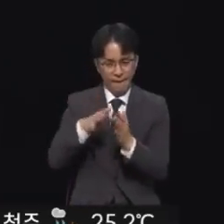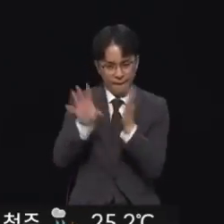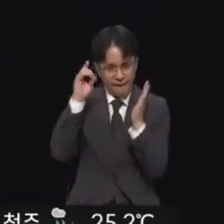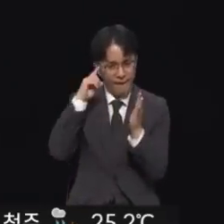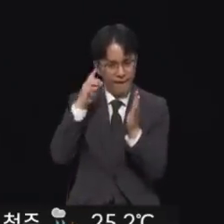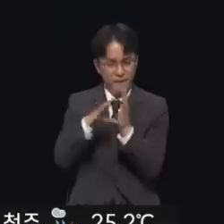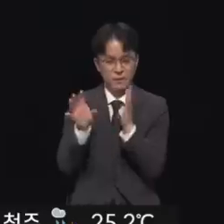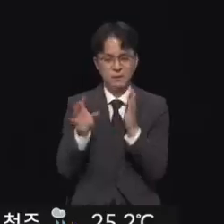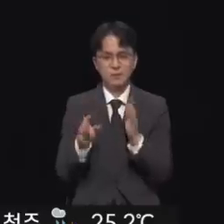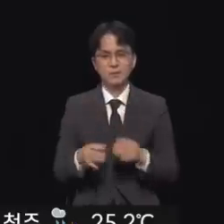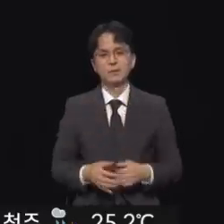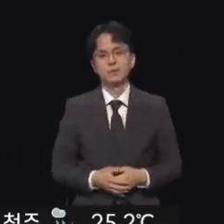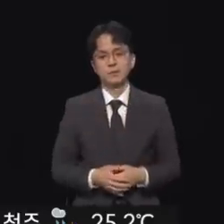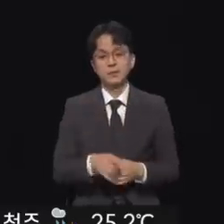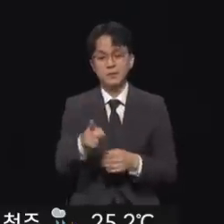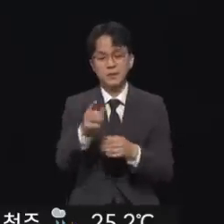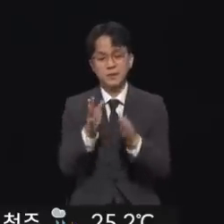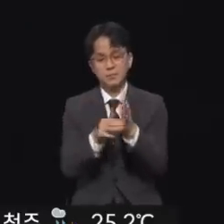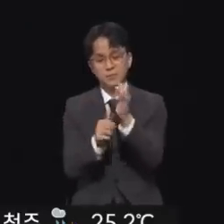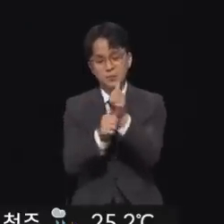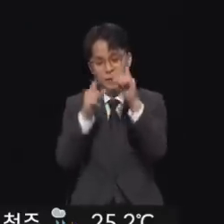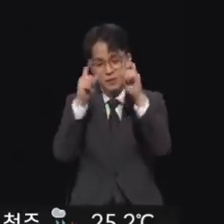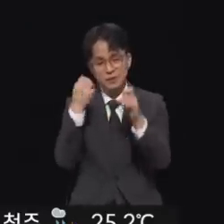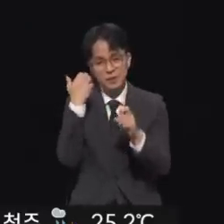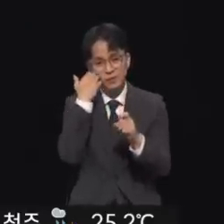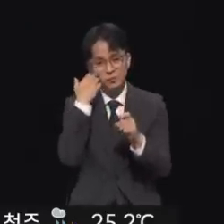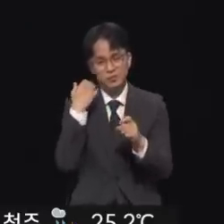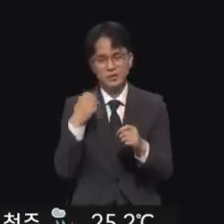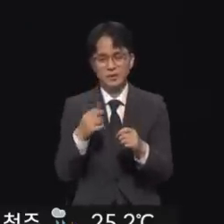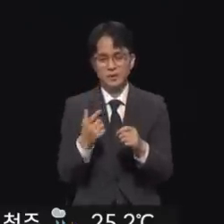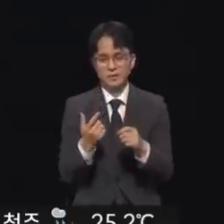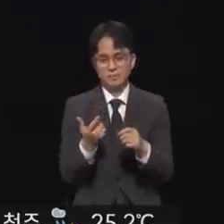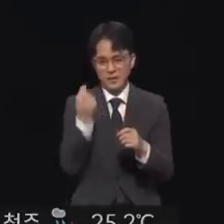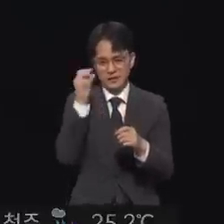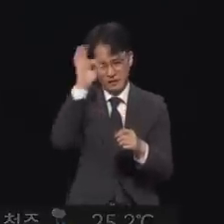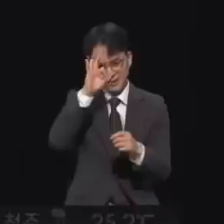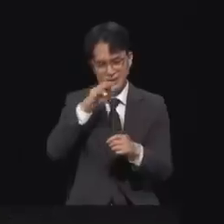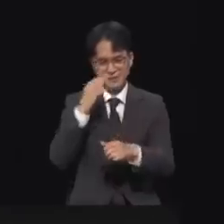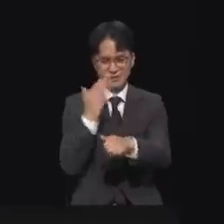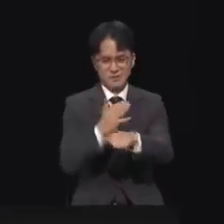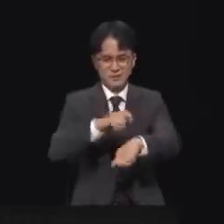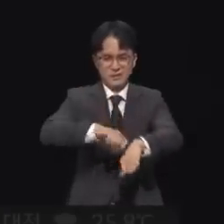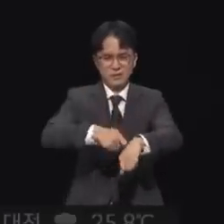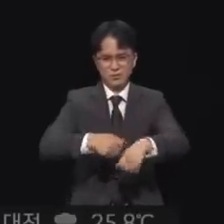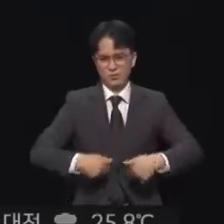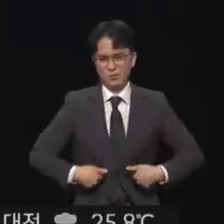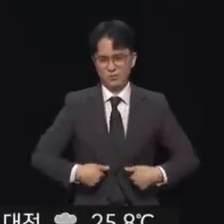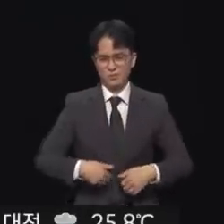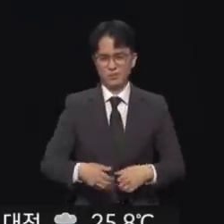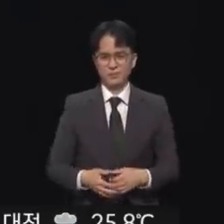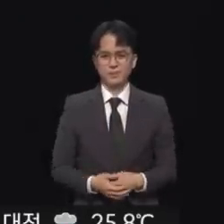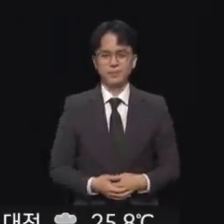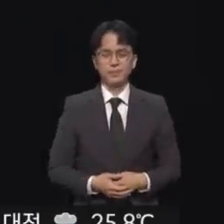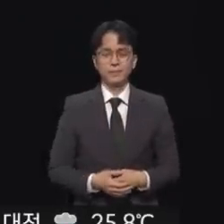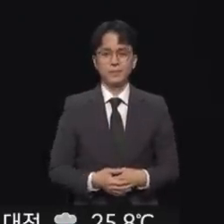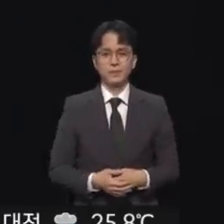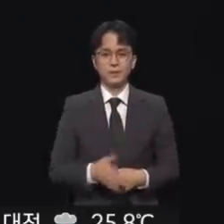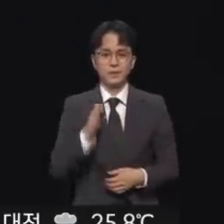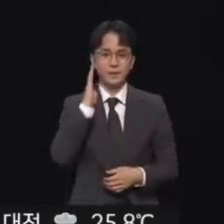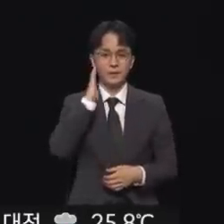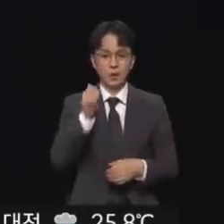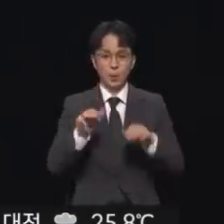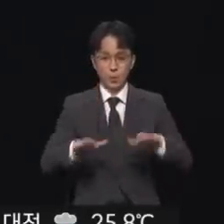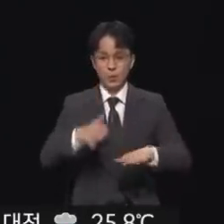좀 책임을 졌으면 하는 생각입니다 아 오늘 은 대통령이 어쨌든 전체적인 폭우와 재난이 pl 입은 분들에게